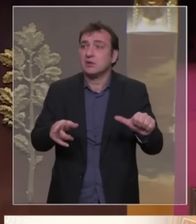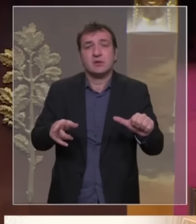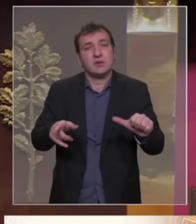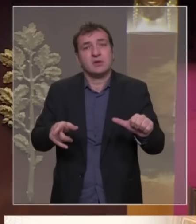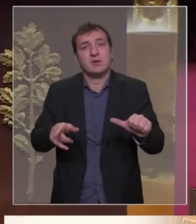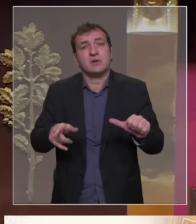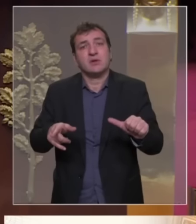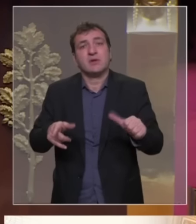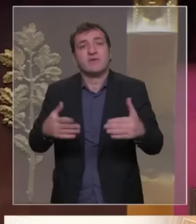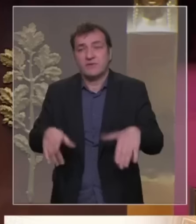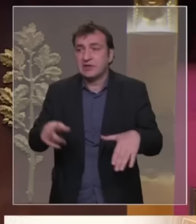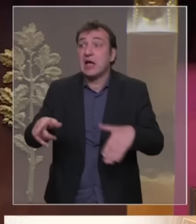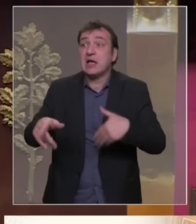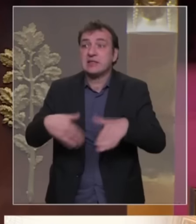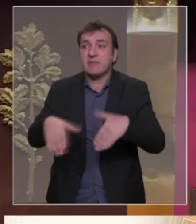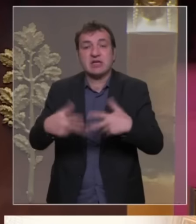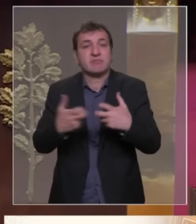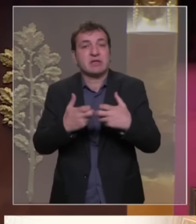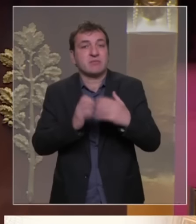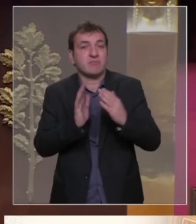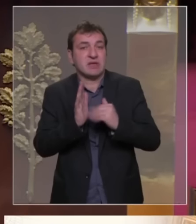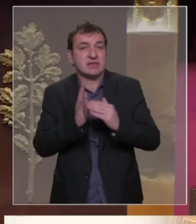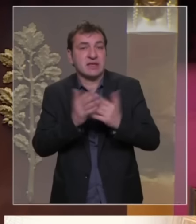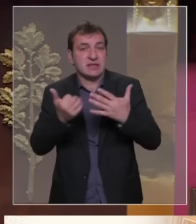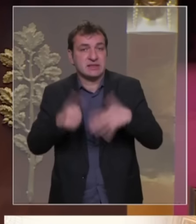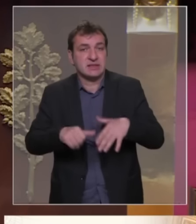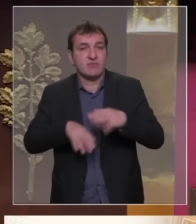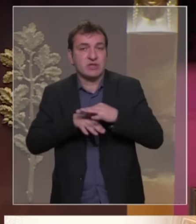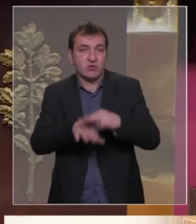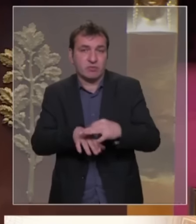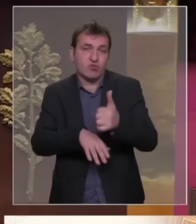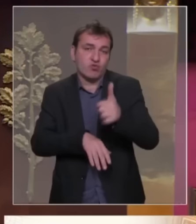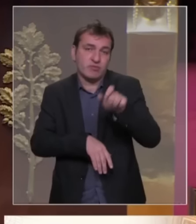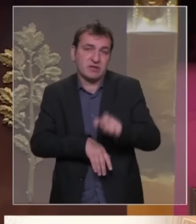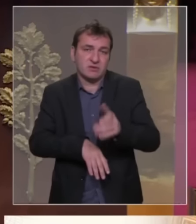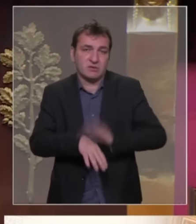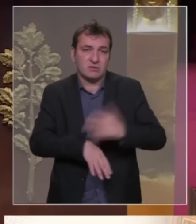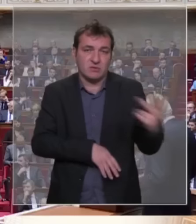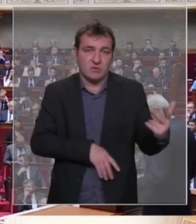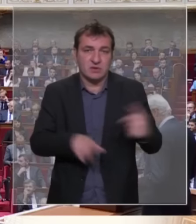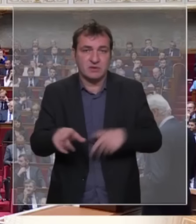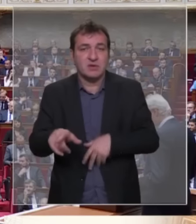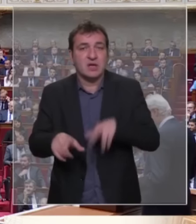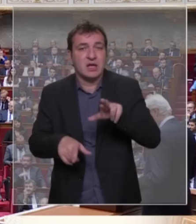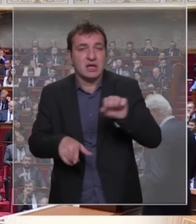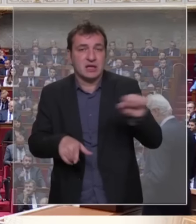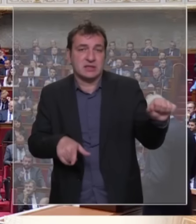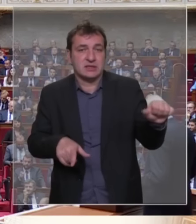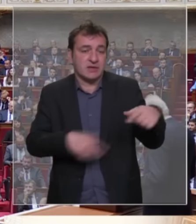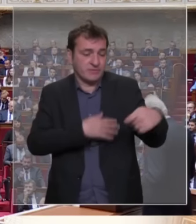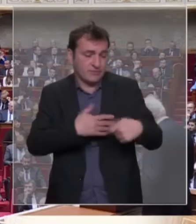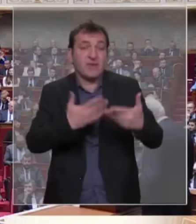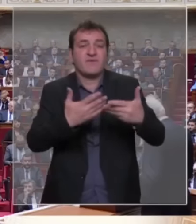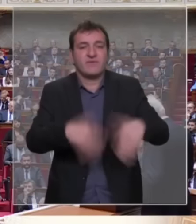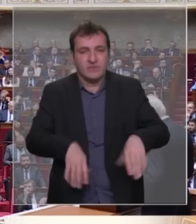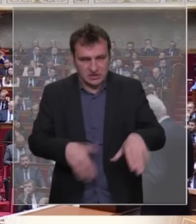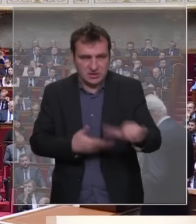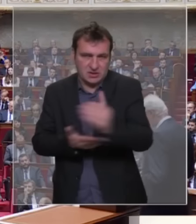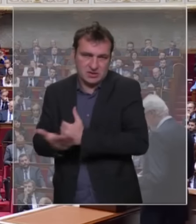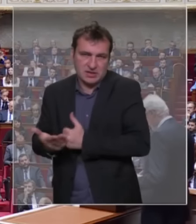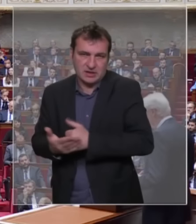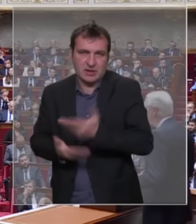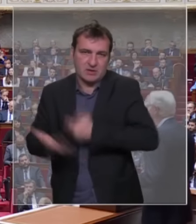6 mois d'accompagnement, une personne sur 3 est sortie du RSA. Enfin, nous avons beaucoup